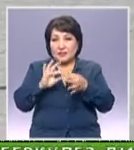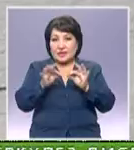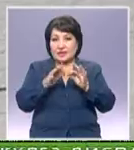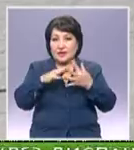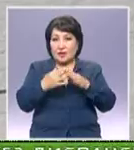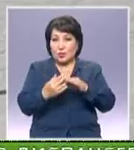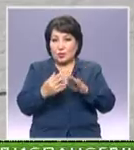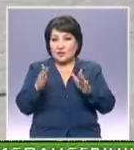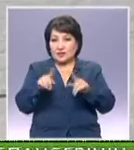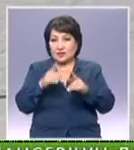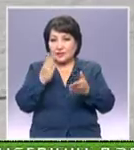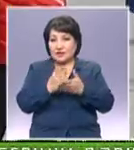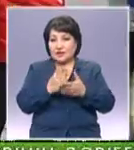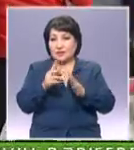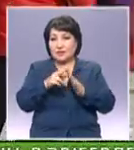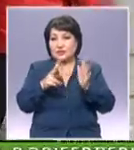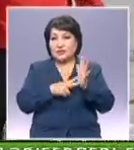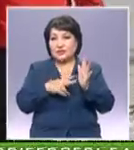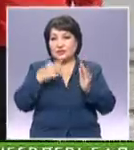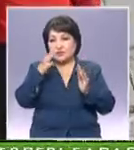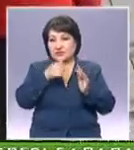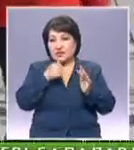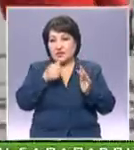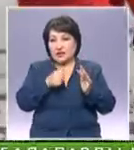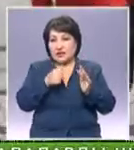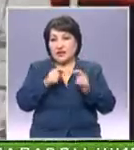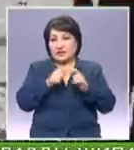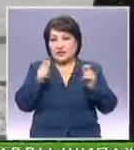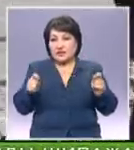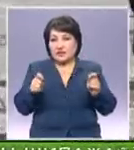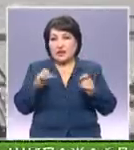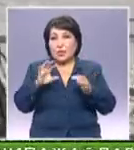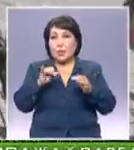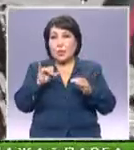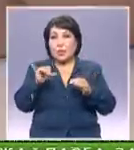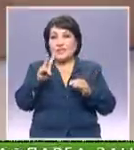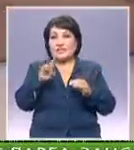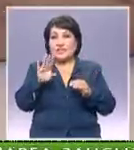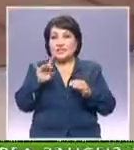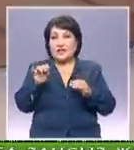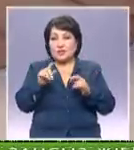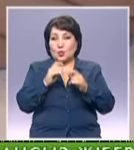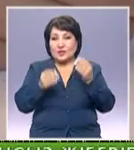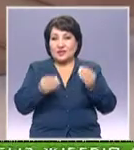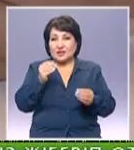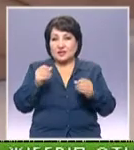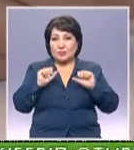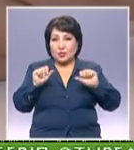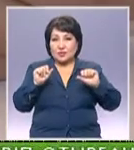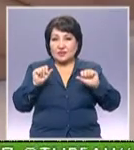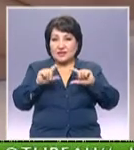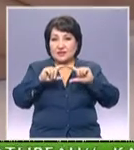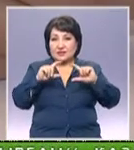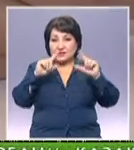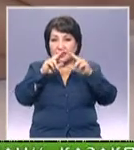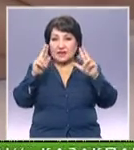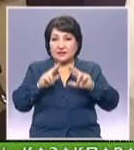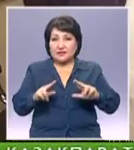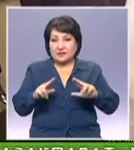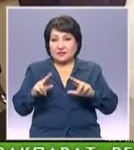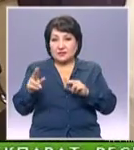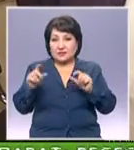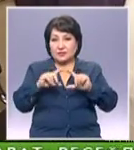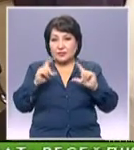бар. 2017 жылы шымылдығын ашатын универсиада ойындарына арналып соғылып жатқан спорттық сарайларда да сайып қырандар сайысады. Көкжайлау